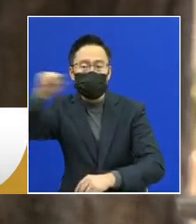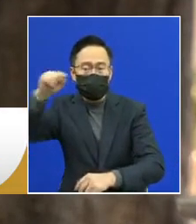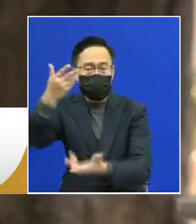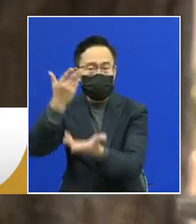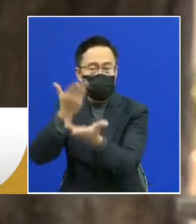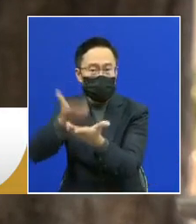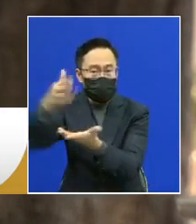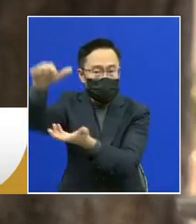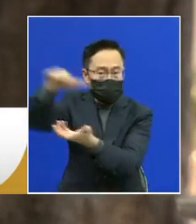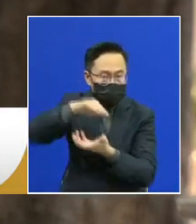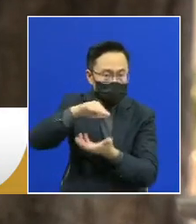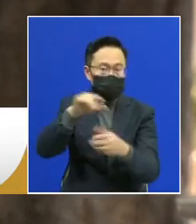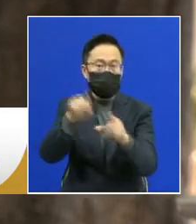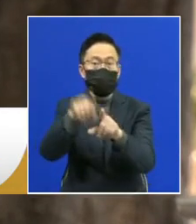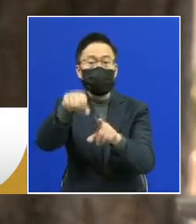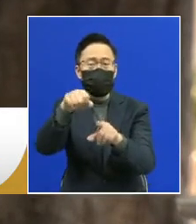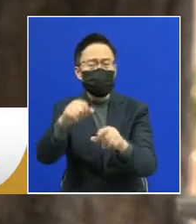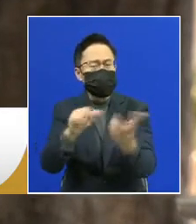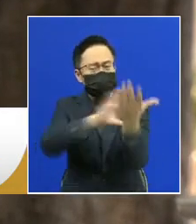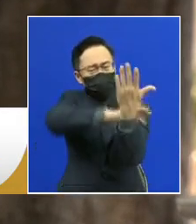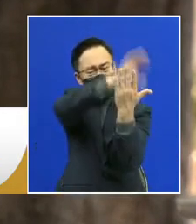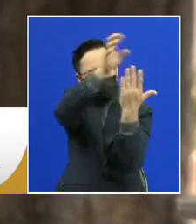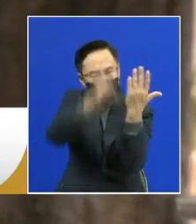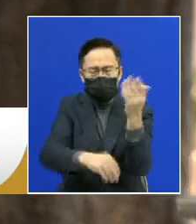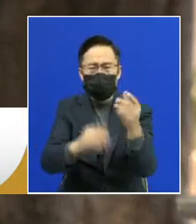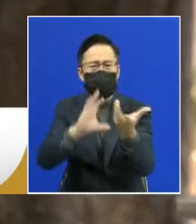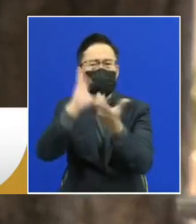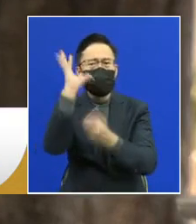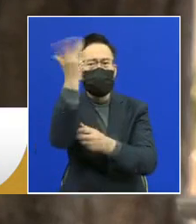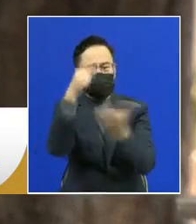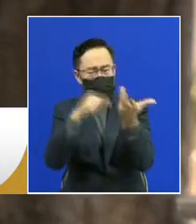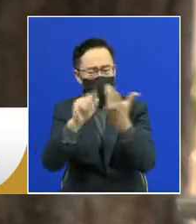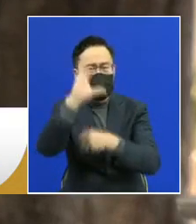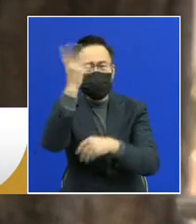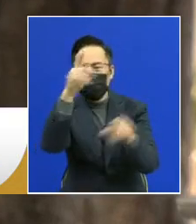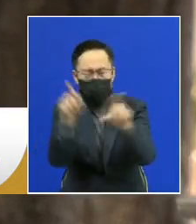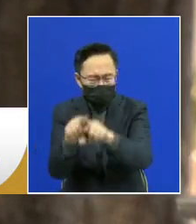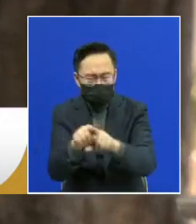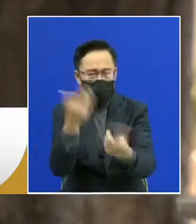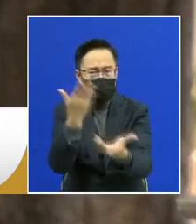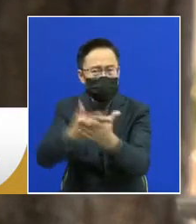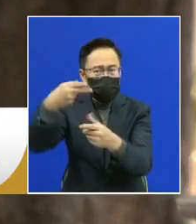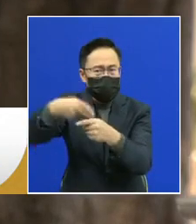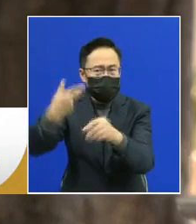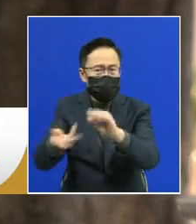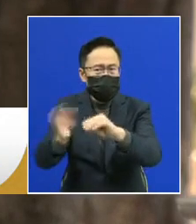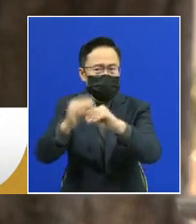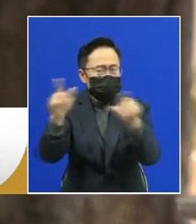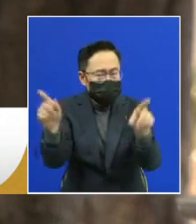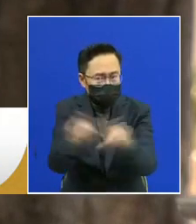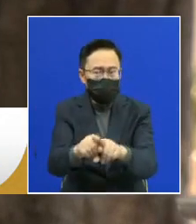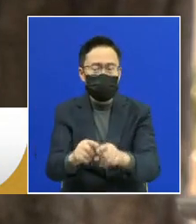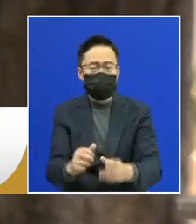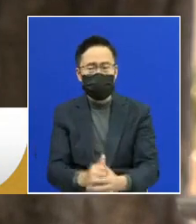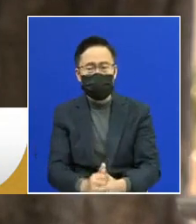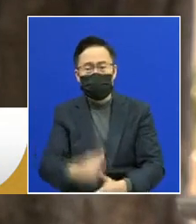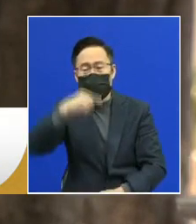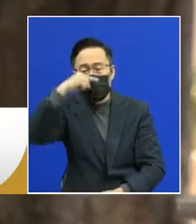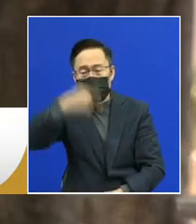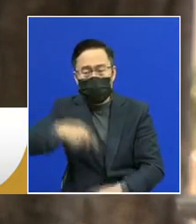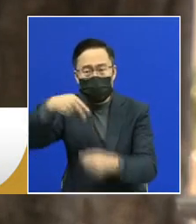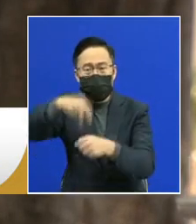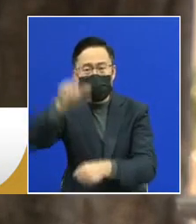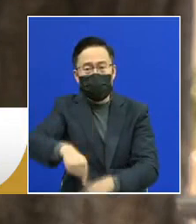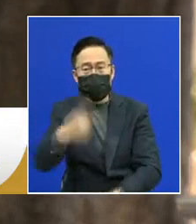เปรียบเทียบดูรอบๆก็รู้แล้วกันนะเขาเป็นยังไงนะไม่ดูมาก็เป็นยังไงนะเราไปถ่ายอยู่ใน